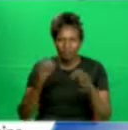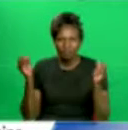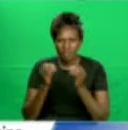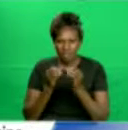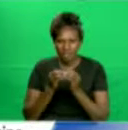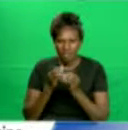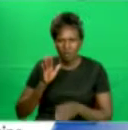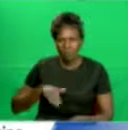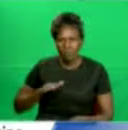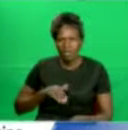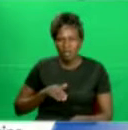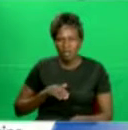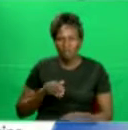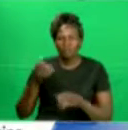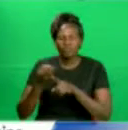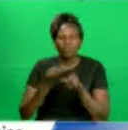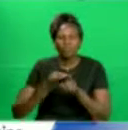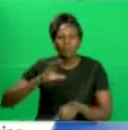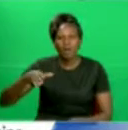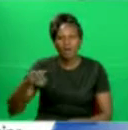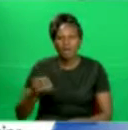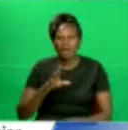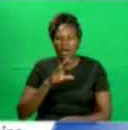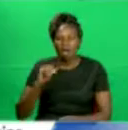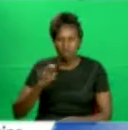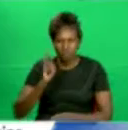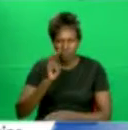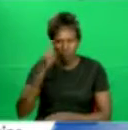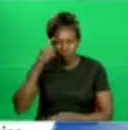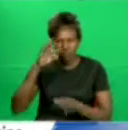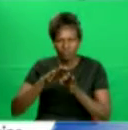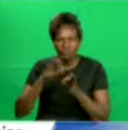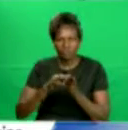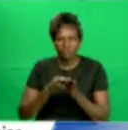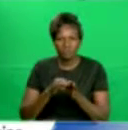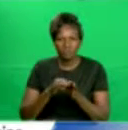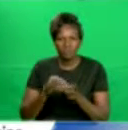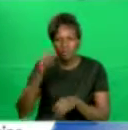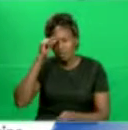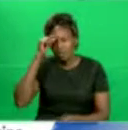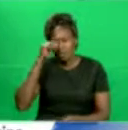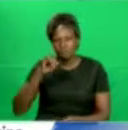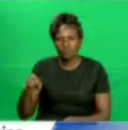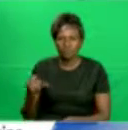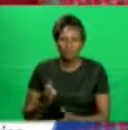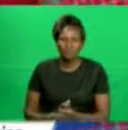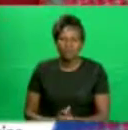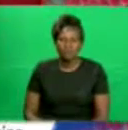na wanawake wa kaunti ya Kajiado na kuuza sera zake pamoja na zile za serikali ya